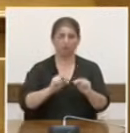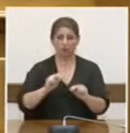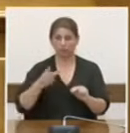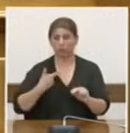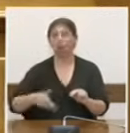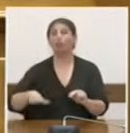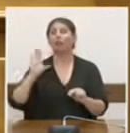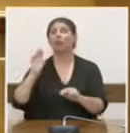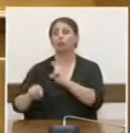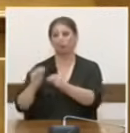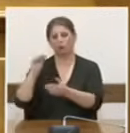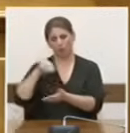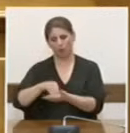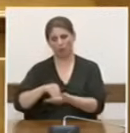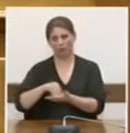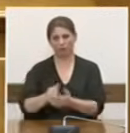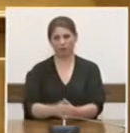πάλι.